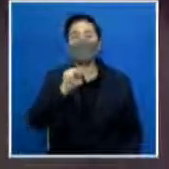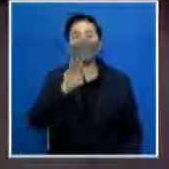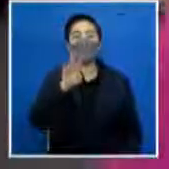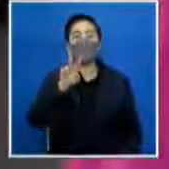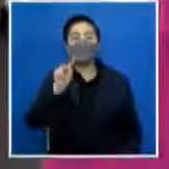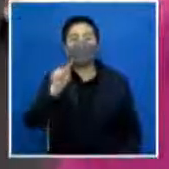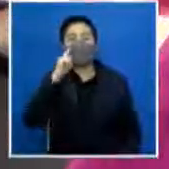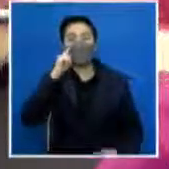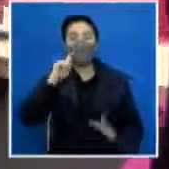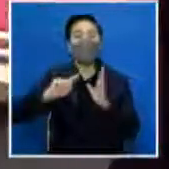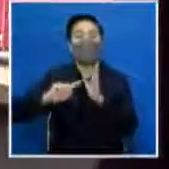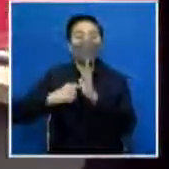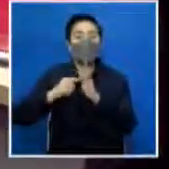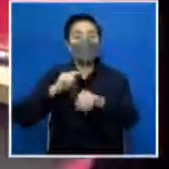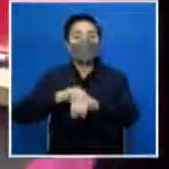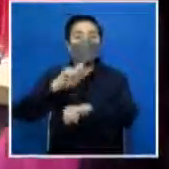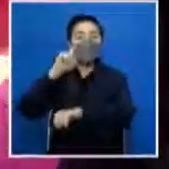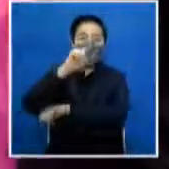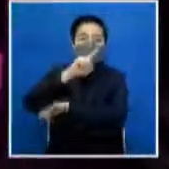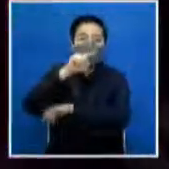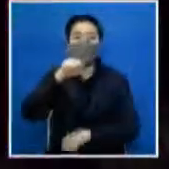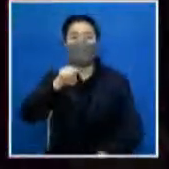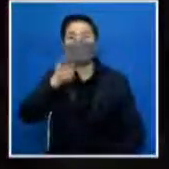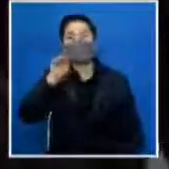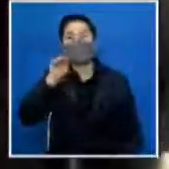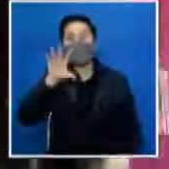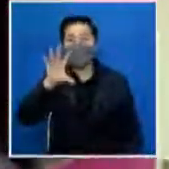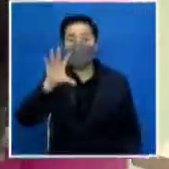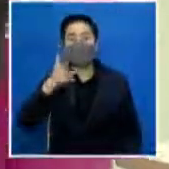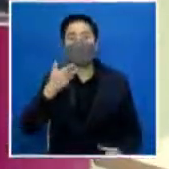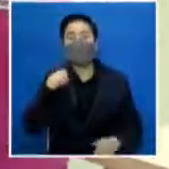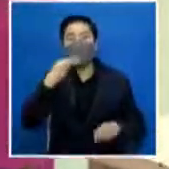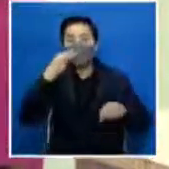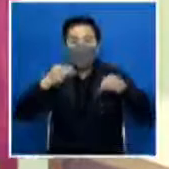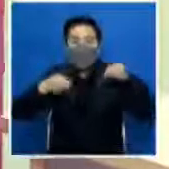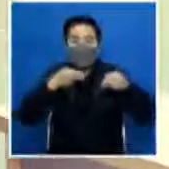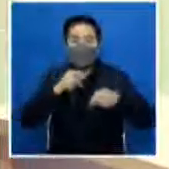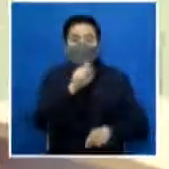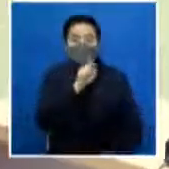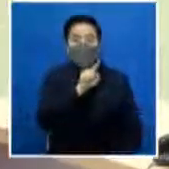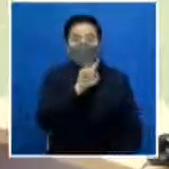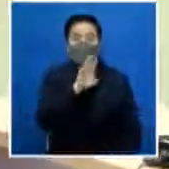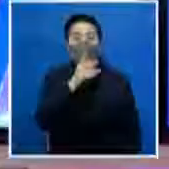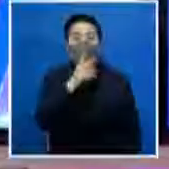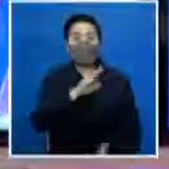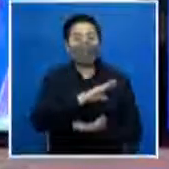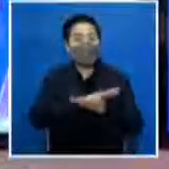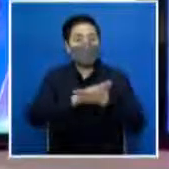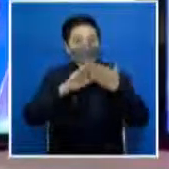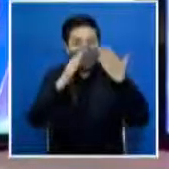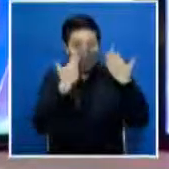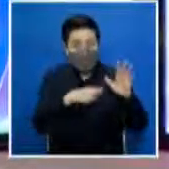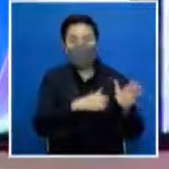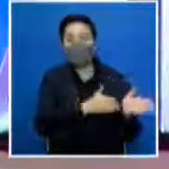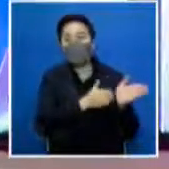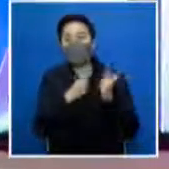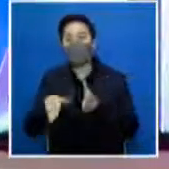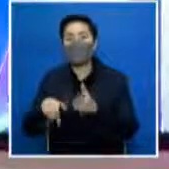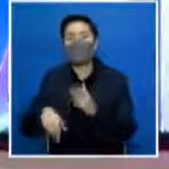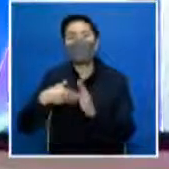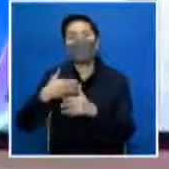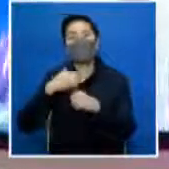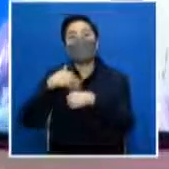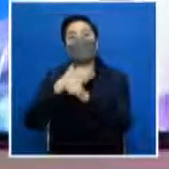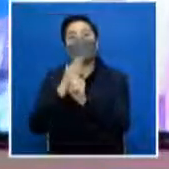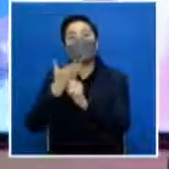าประมาณ 13:45 นหรือหลังการถ่ายทอดสดการถแถลงข่าวศูนย์บริหารสถานการณ์โควิด -19 ณท